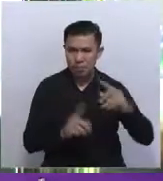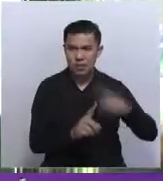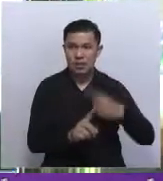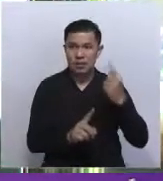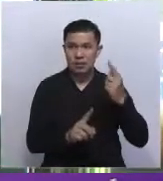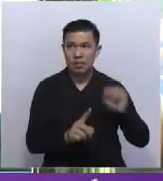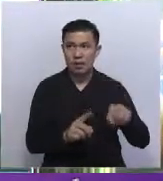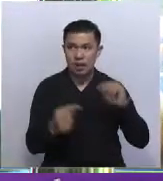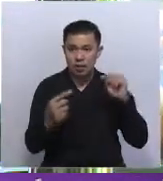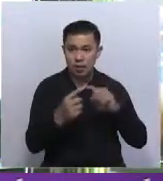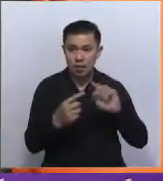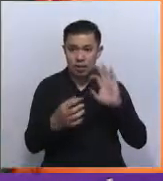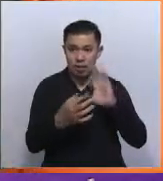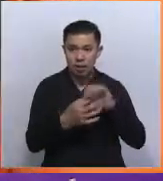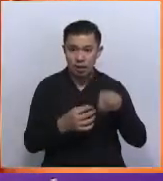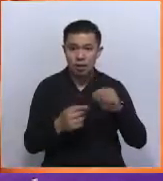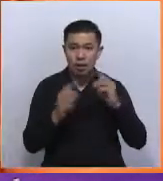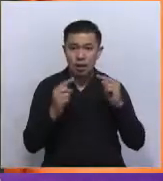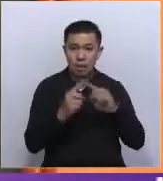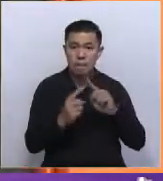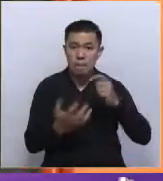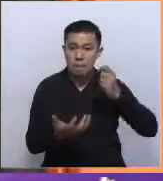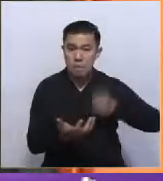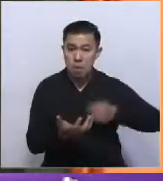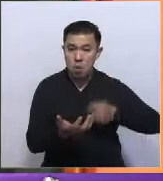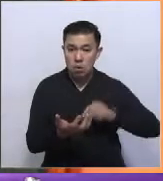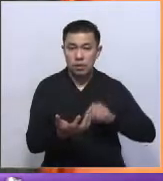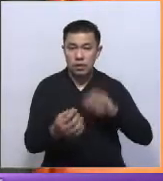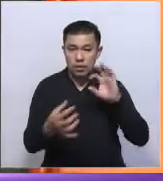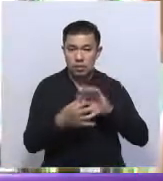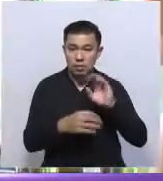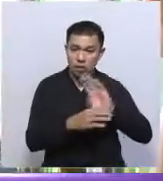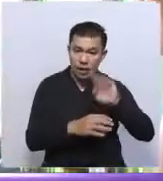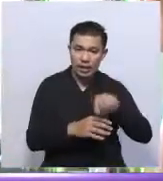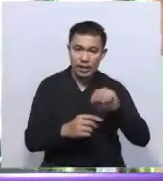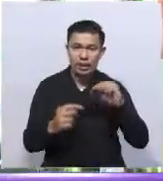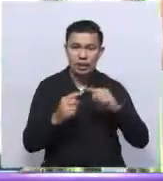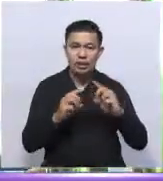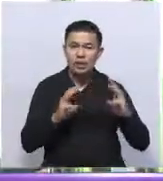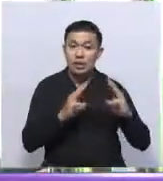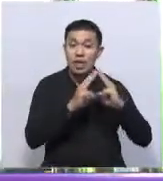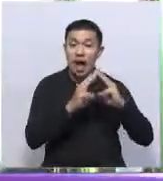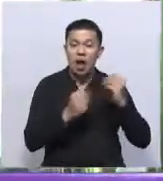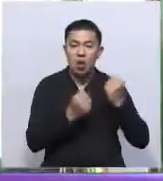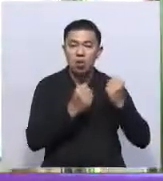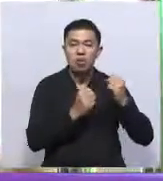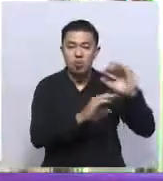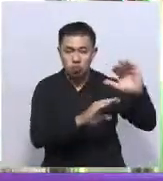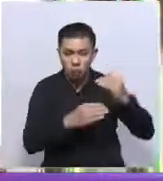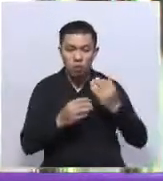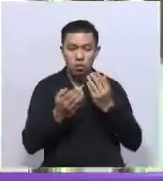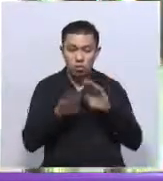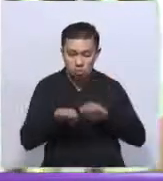นเมื่อได้ผู้ชนะการประมูลจะลงนามกับบริษัทคู่สัญญาเพื่อดำเนินการทยอยส่งมอบรถจนครบ